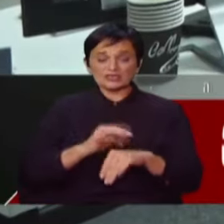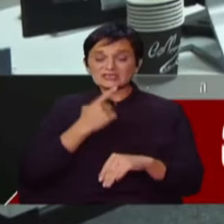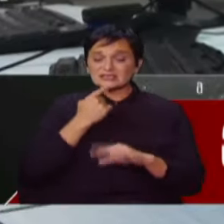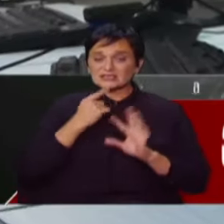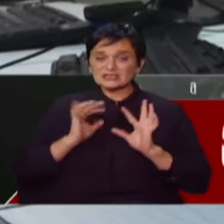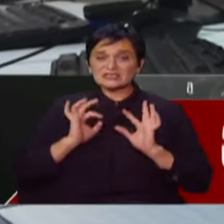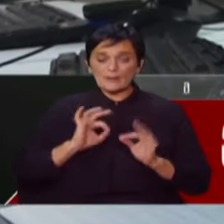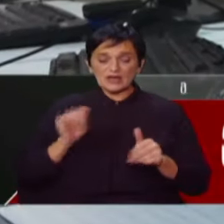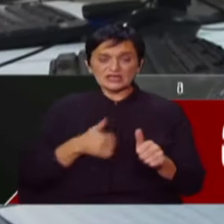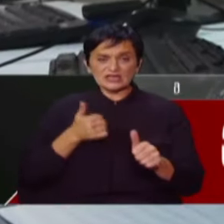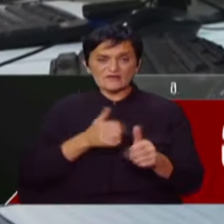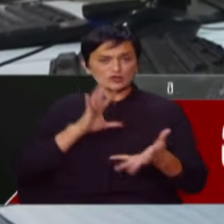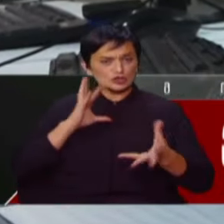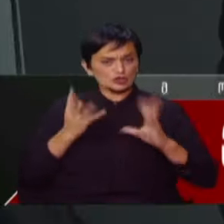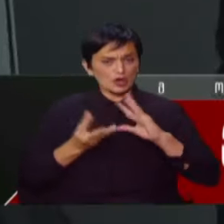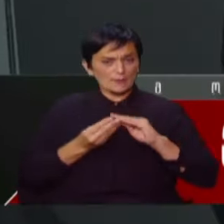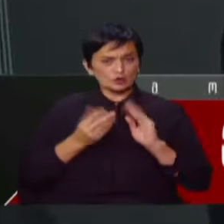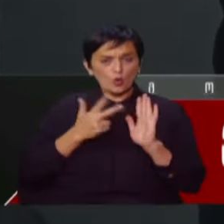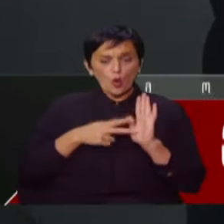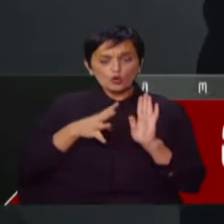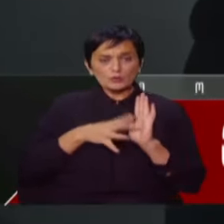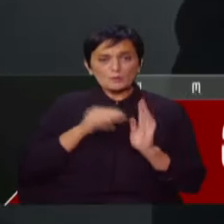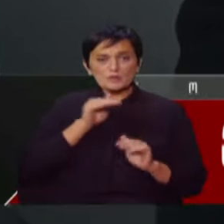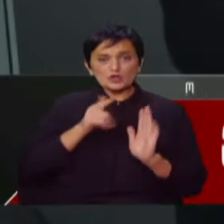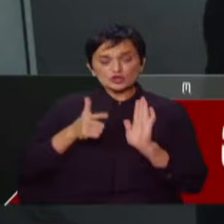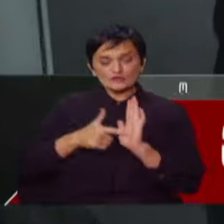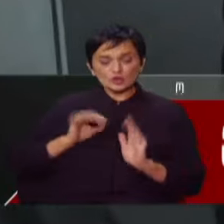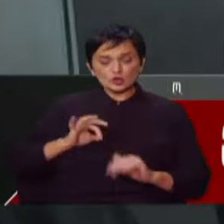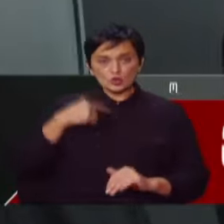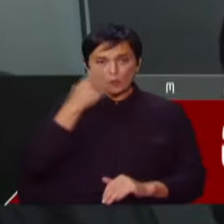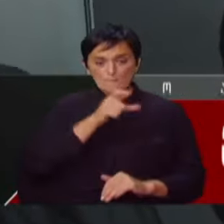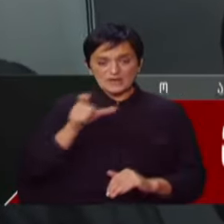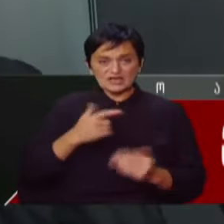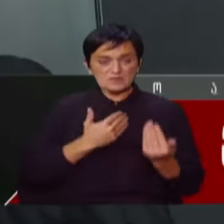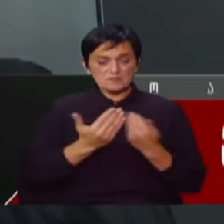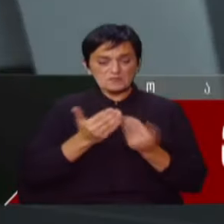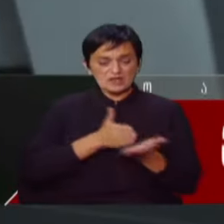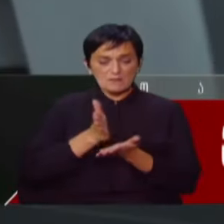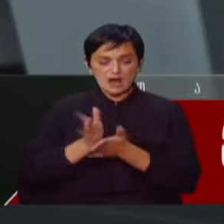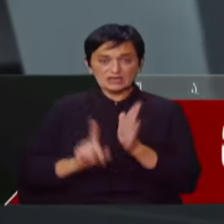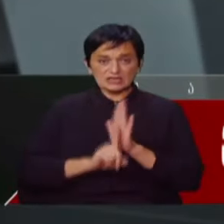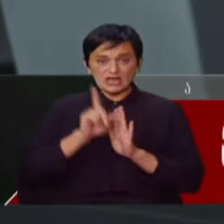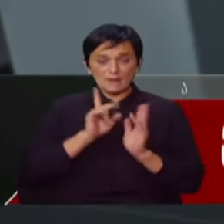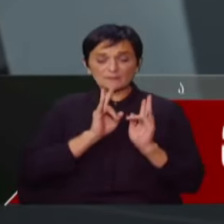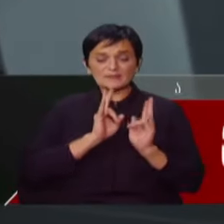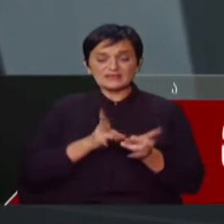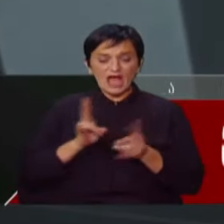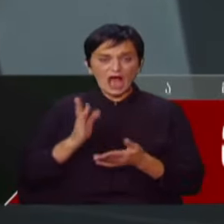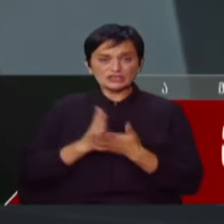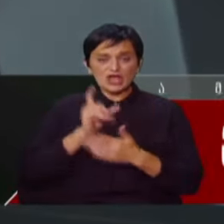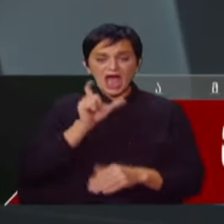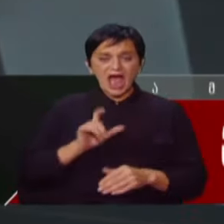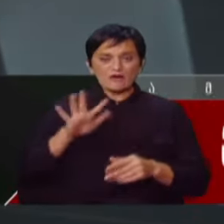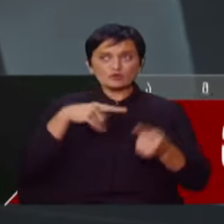სისხლის სამართლებრივი დევნა ჯამში 99 ფიზიკური და 7 იურიდიული პირის მიმართ დაიწყო. დაზარალებულად ცნობილია